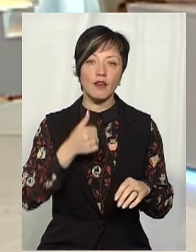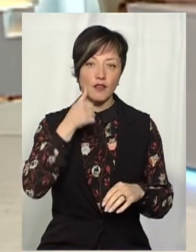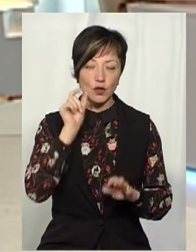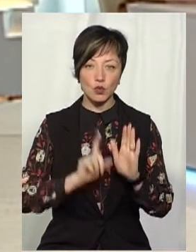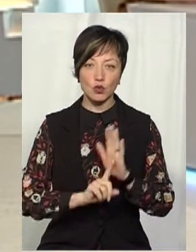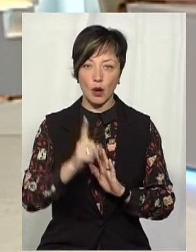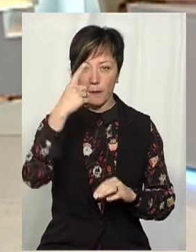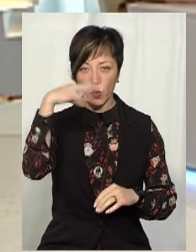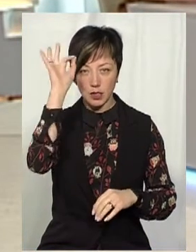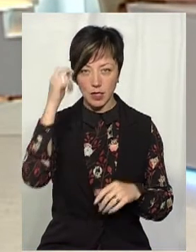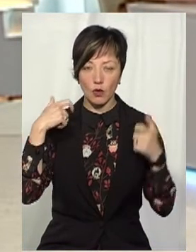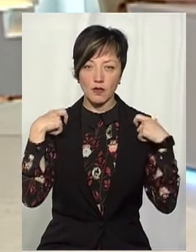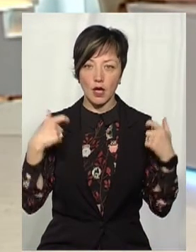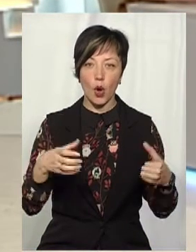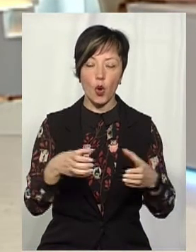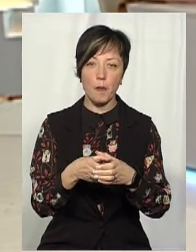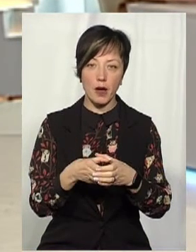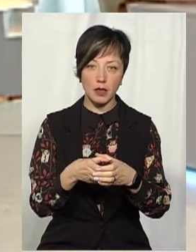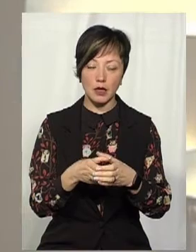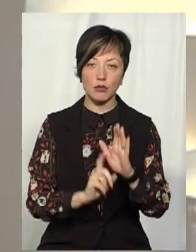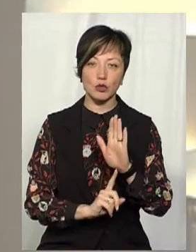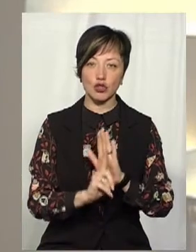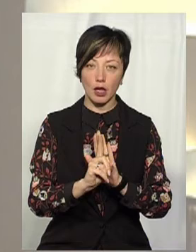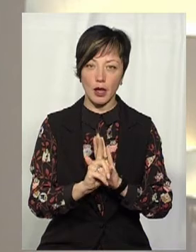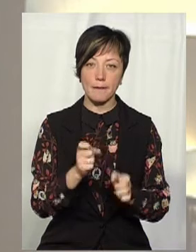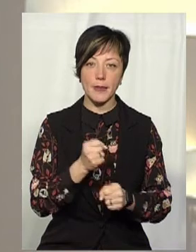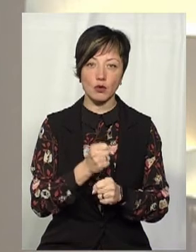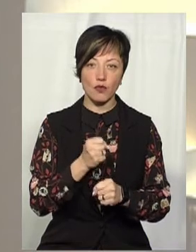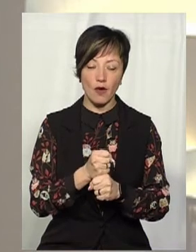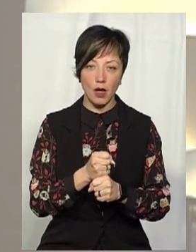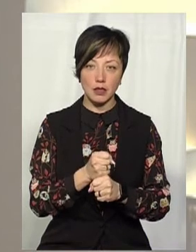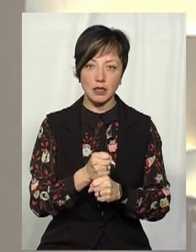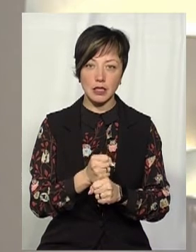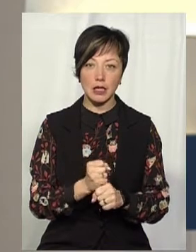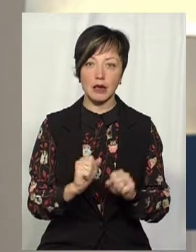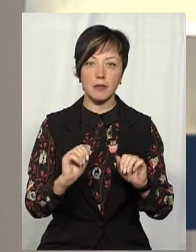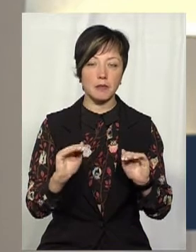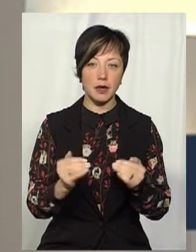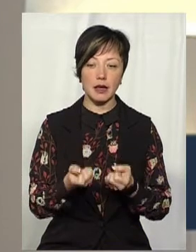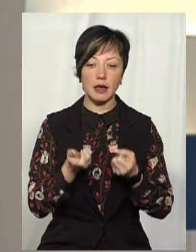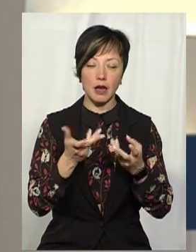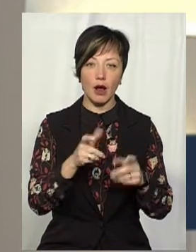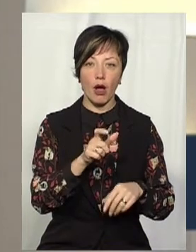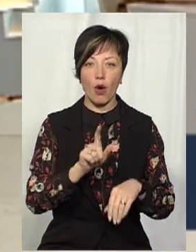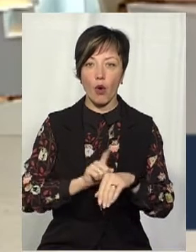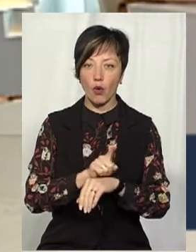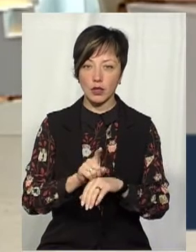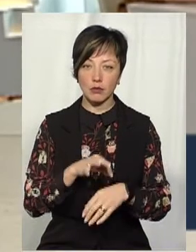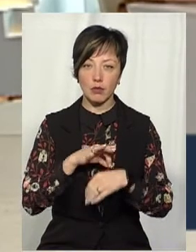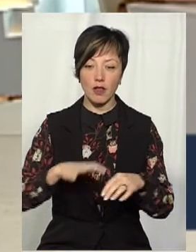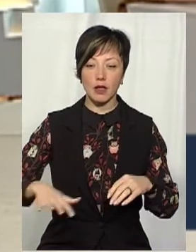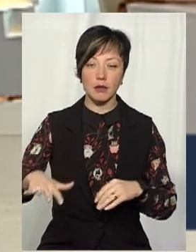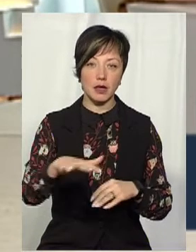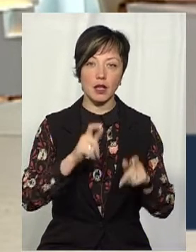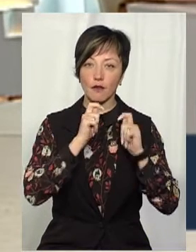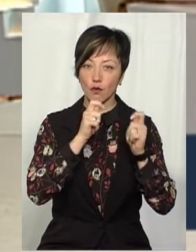учора поліцейські офіцери громади почали працювати, як мінімум кілька годин першого робочого дня вони провели на Майдані,